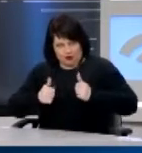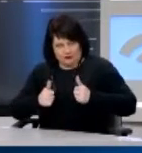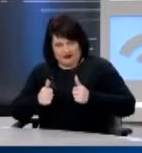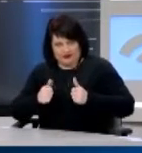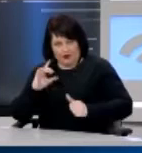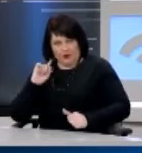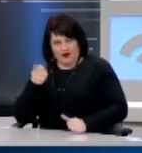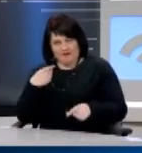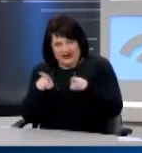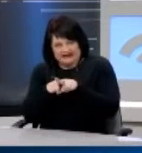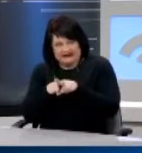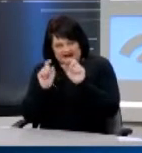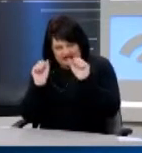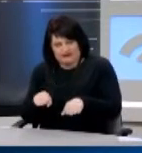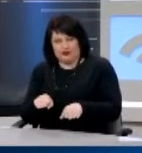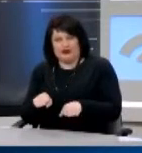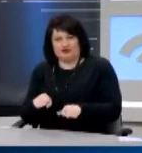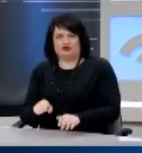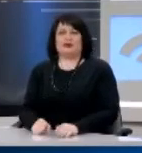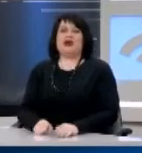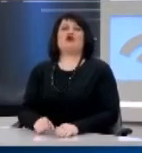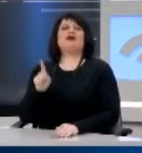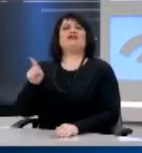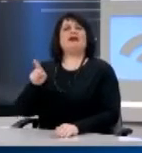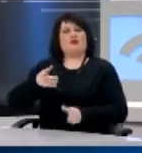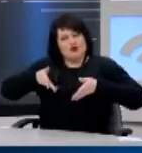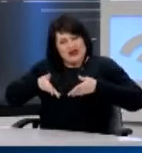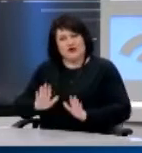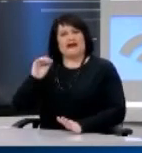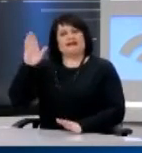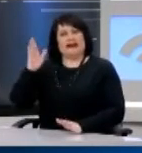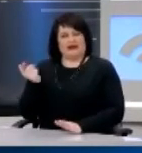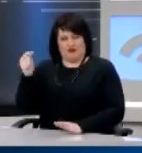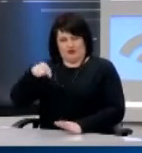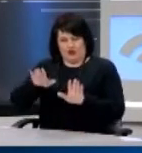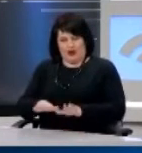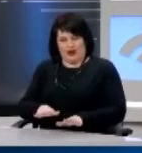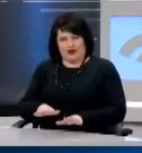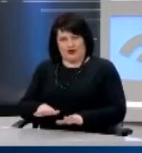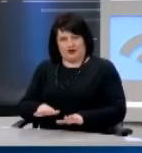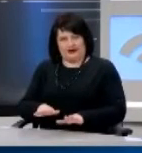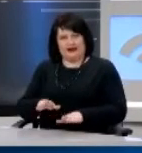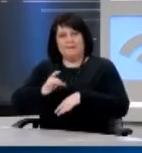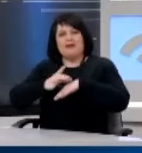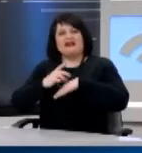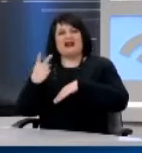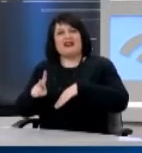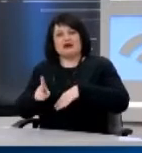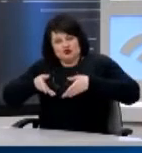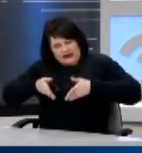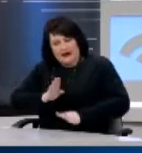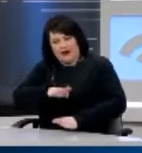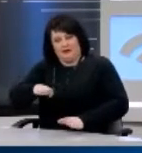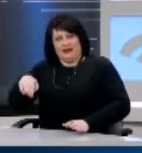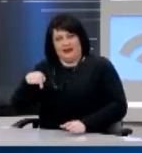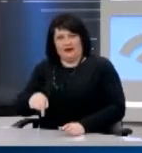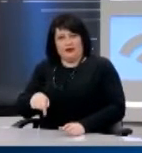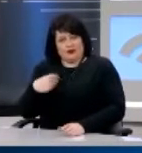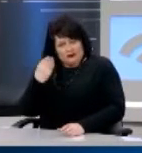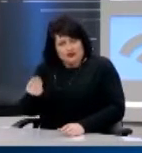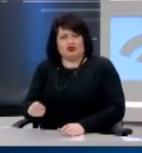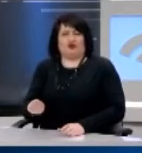που η Ελλάδα έγινε η δική τους πατρίδα, να μην στερήσουμε. Να μην στερήσουμε από τον τόπο μας, από